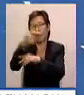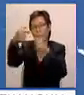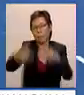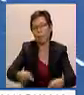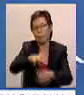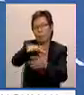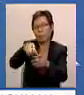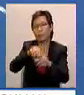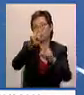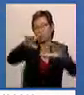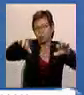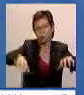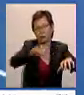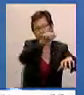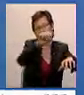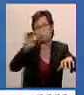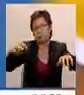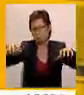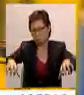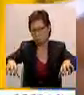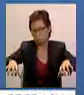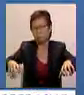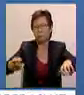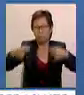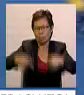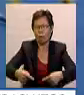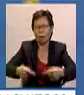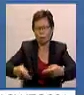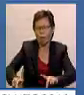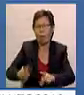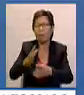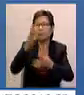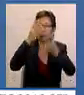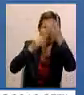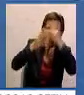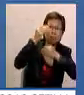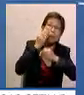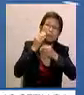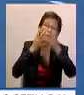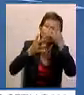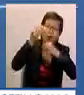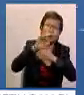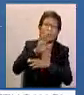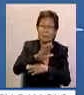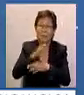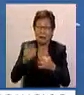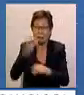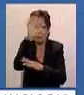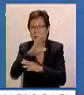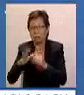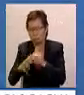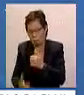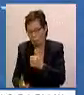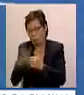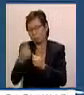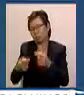Perlawanan melibatkan dua pasukan A dan B yang mana ia akan memberi peluang pemain untuk menimba lebih banyak pengalaman. Pihaknya juga kini mencari dana untuk